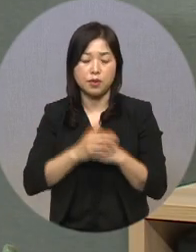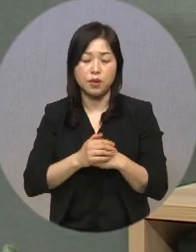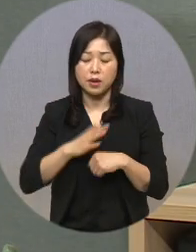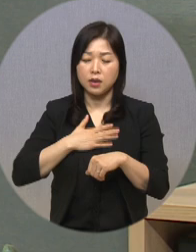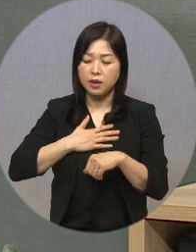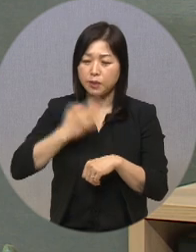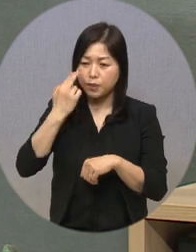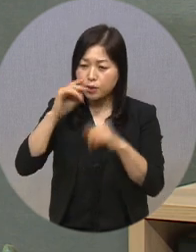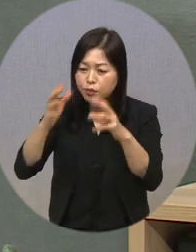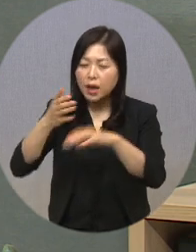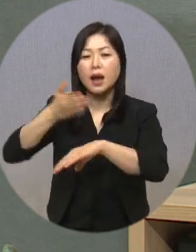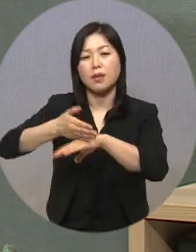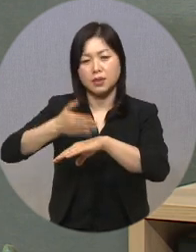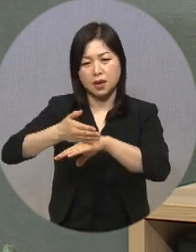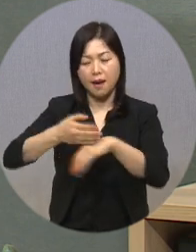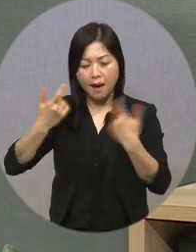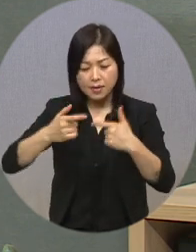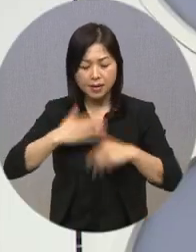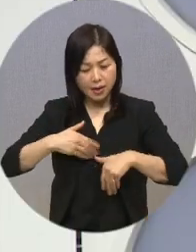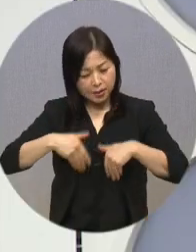그렇게 따뜻하게 받아줘서